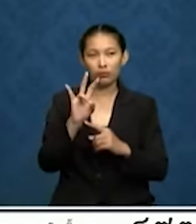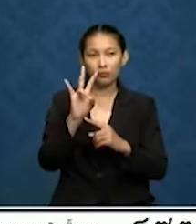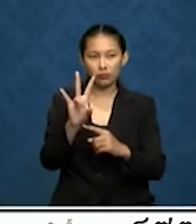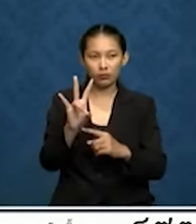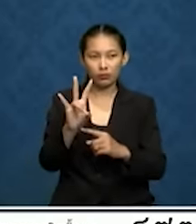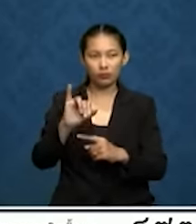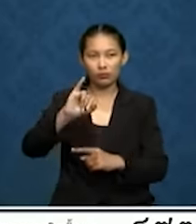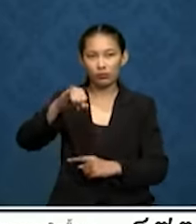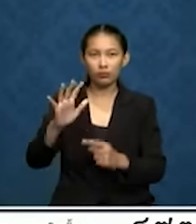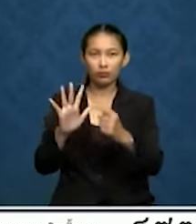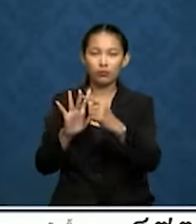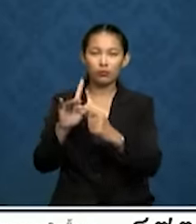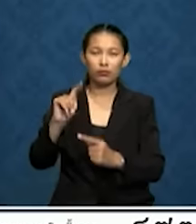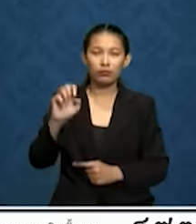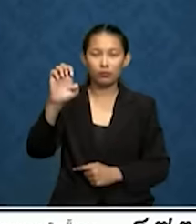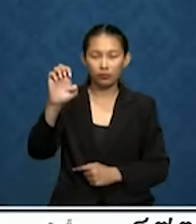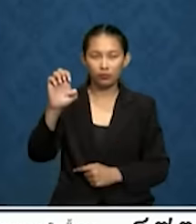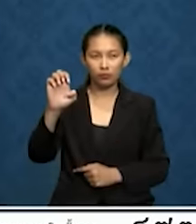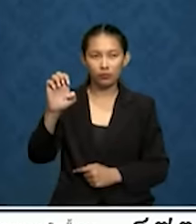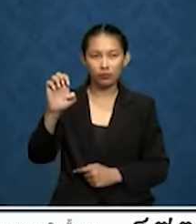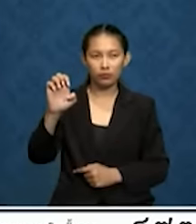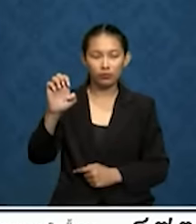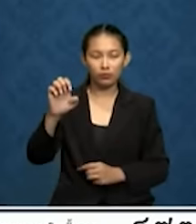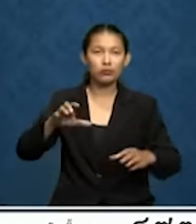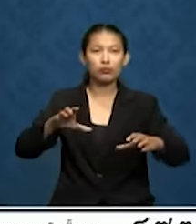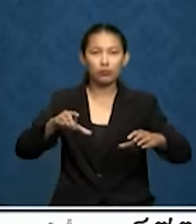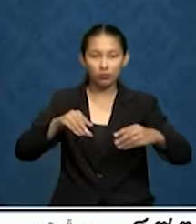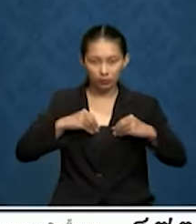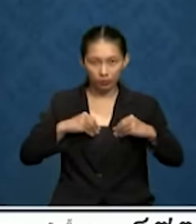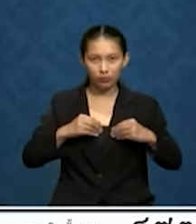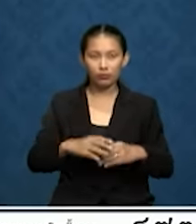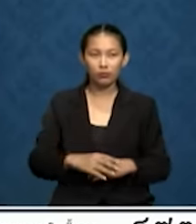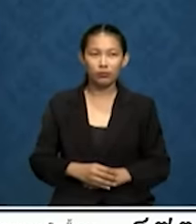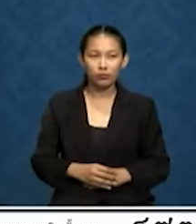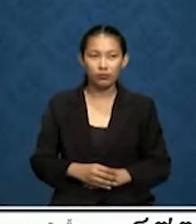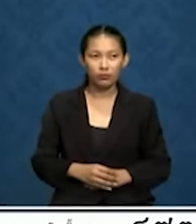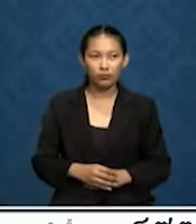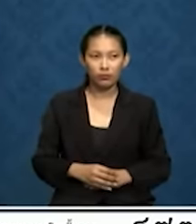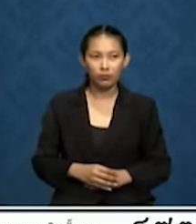นายจุติไกลเลิก เห็นชอบครับ